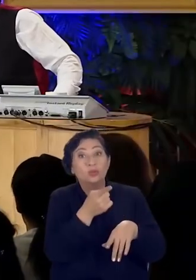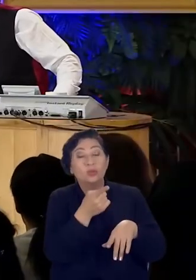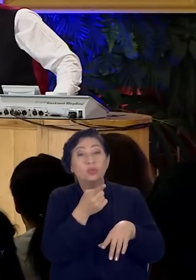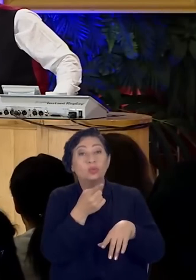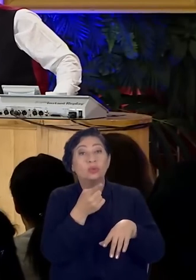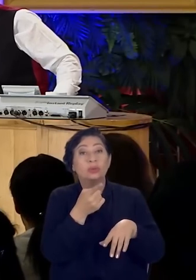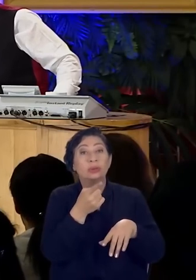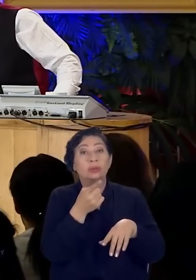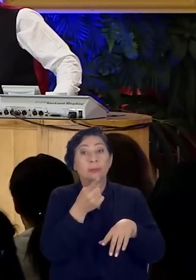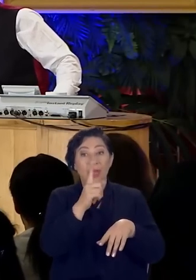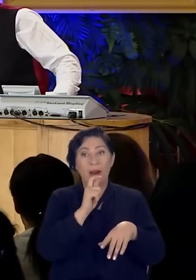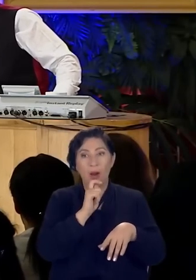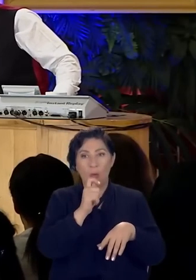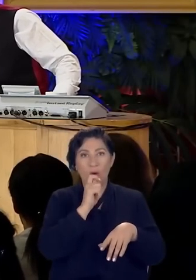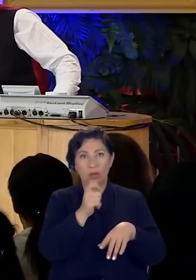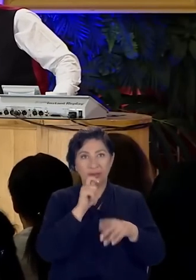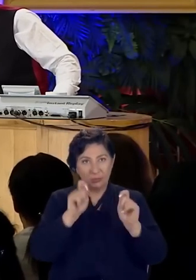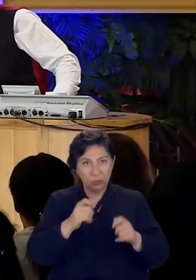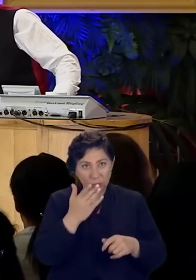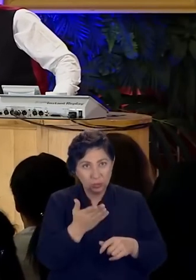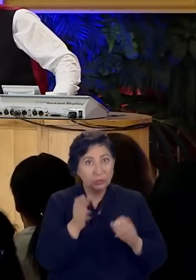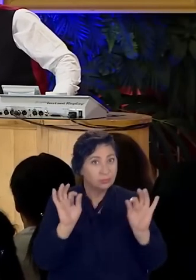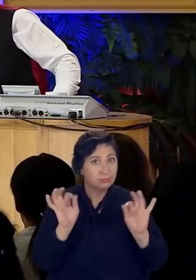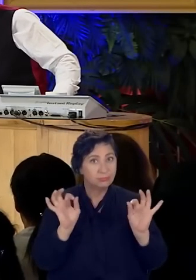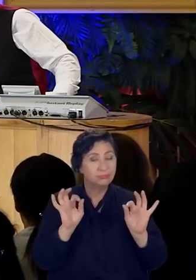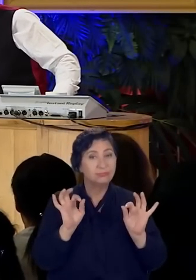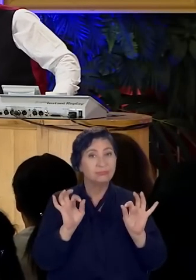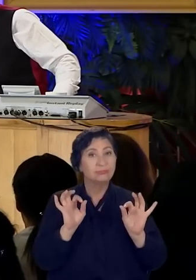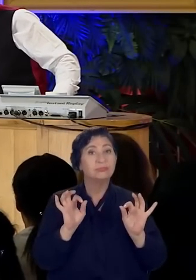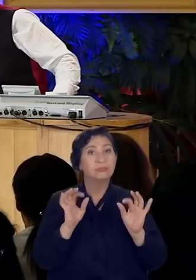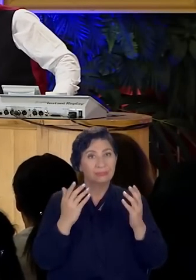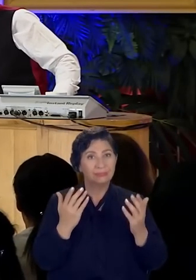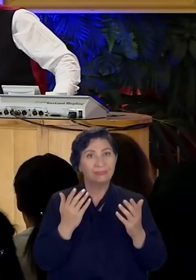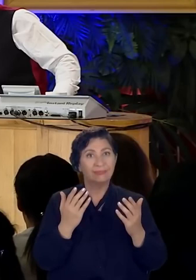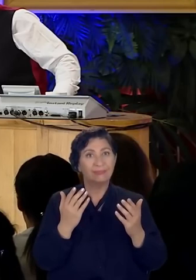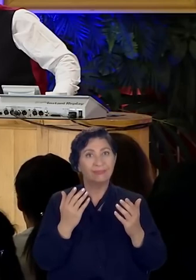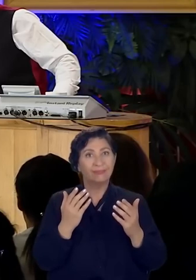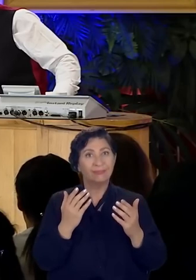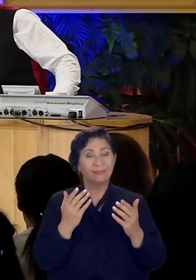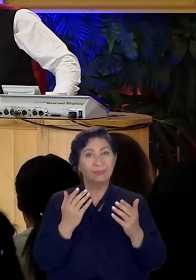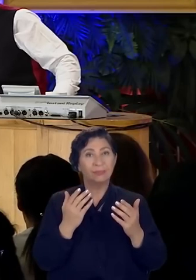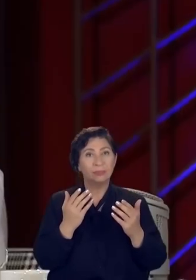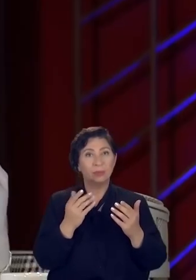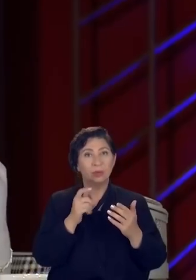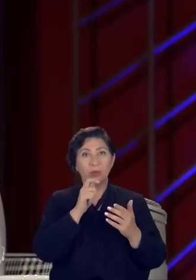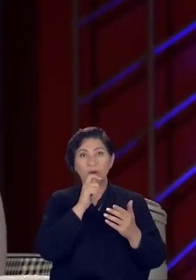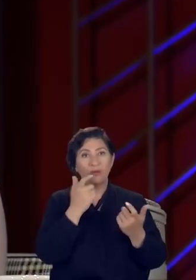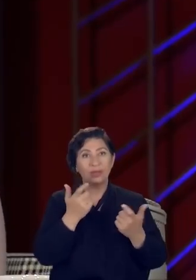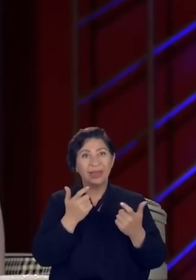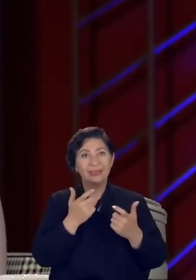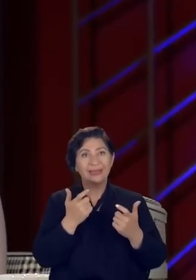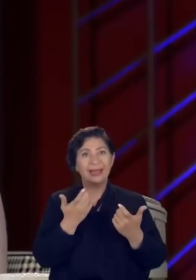kere röportajlar yapıyorsun, değil mi? Yapıyorum. Söyleyemiyorum ama galiba nerede yaptığımı. Mikrofonun